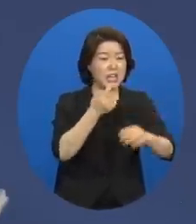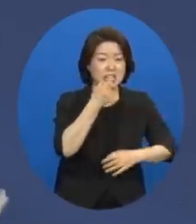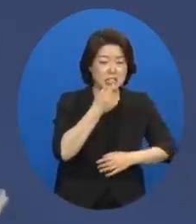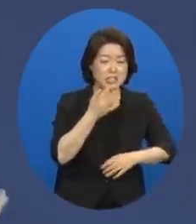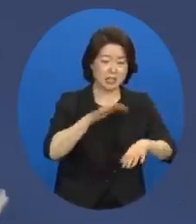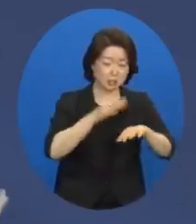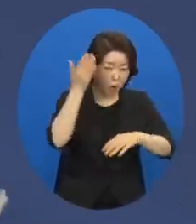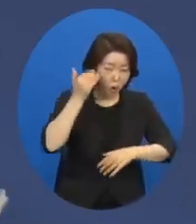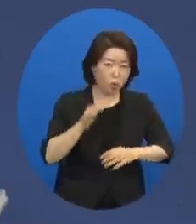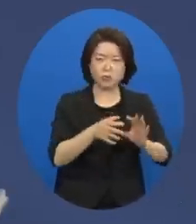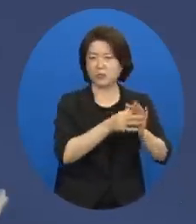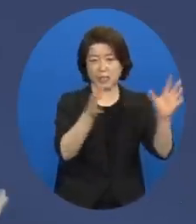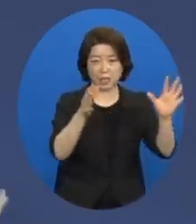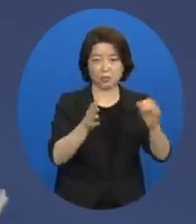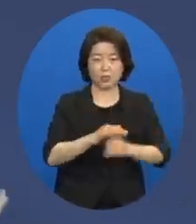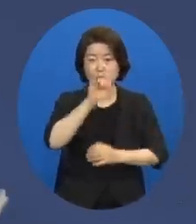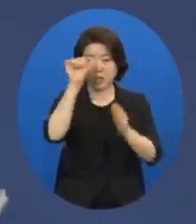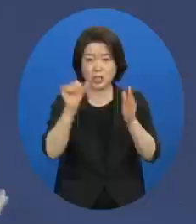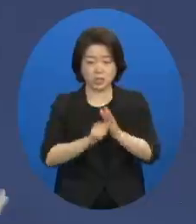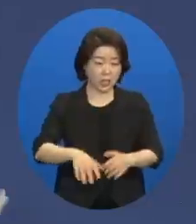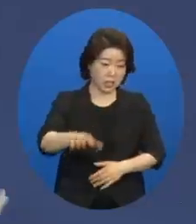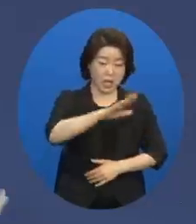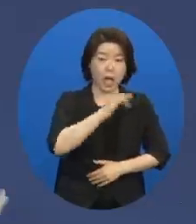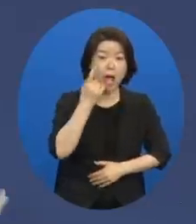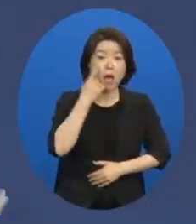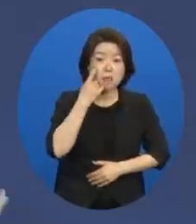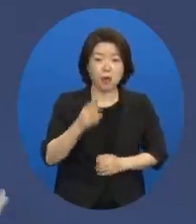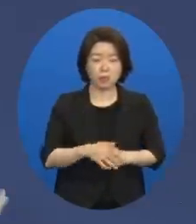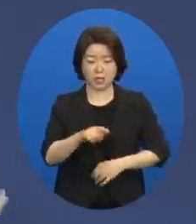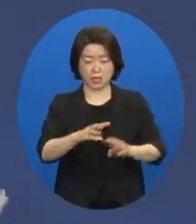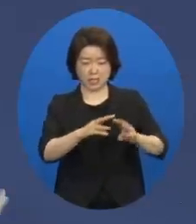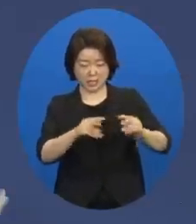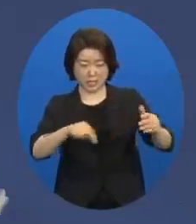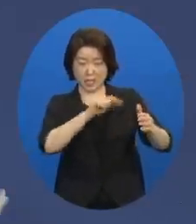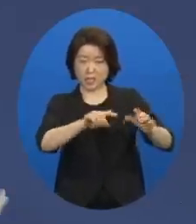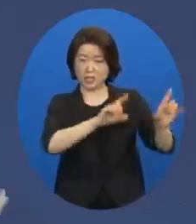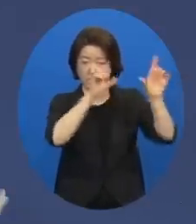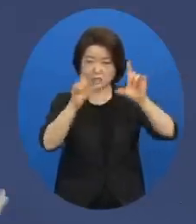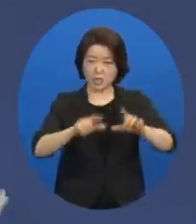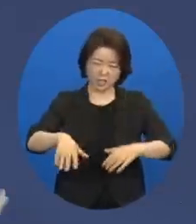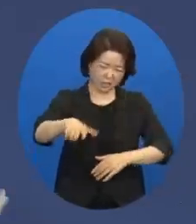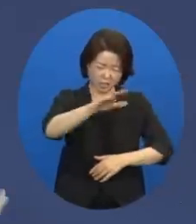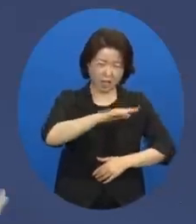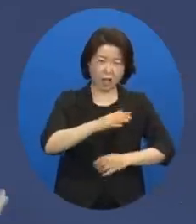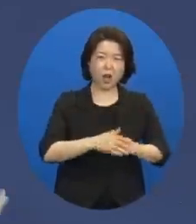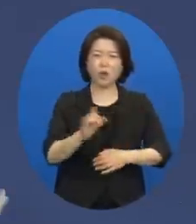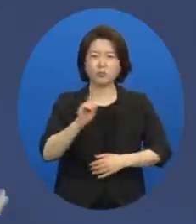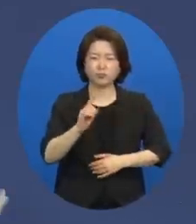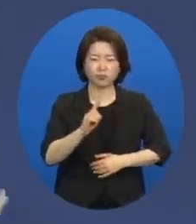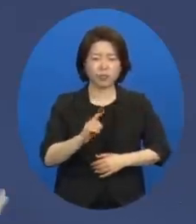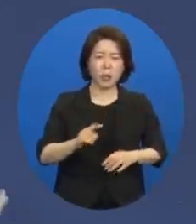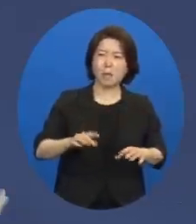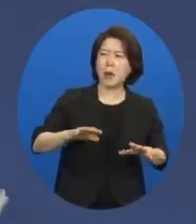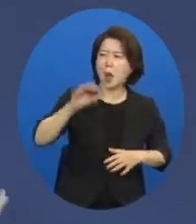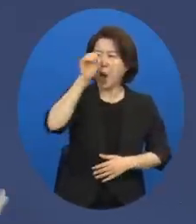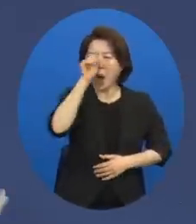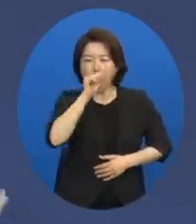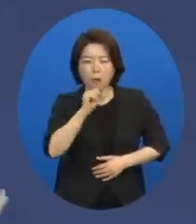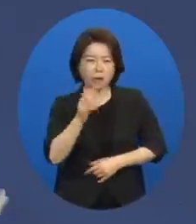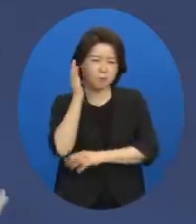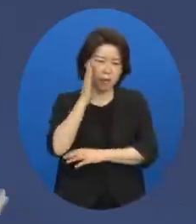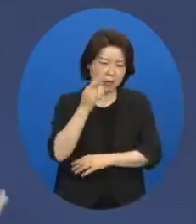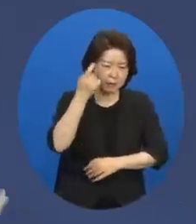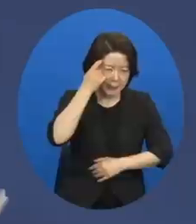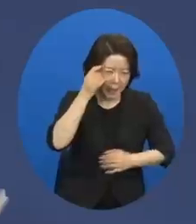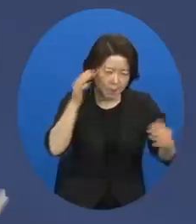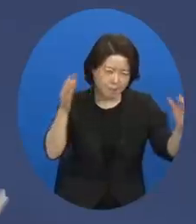아무런 상관없이 인생 다 해봐야 여러분 이 땅에서 살다간 모든 사람 무슨 호기를 부리고 별 말로 정신 통일을